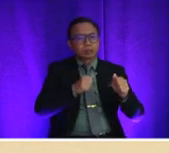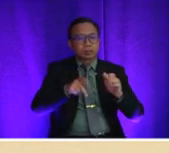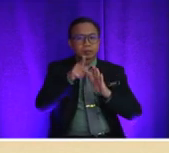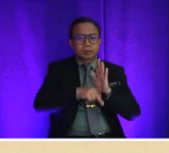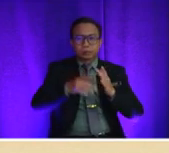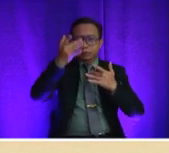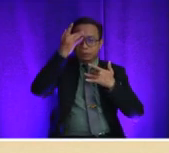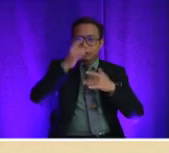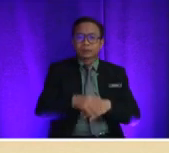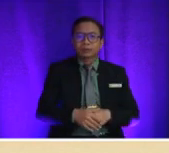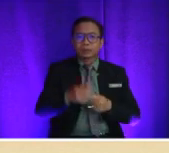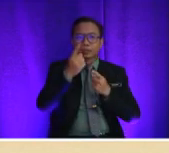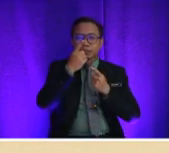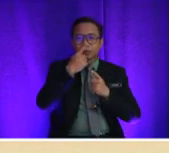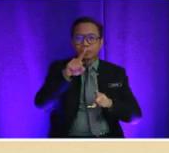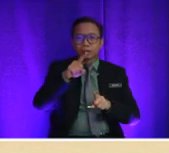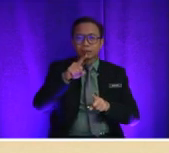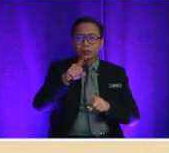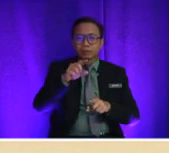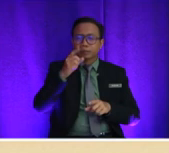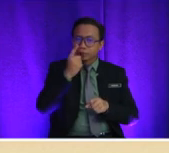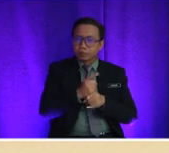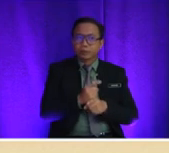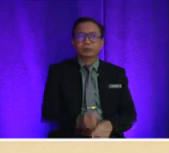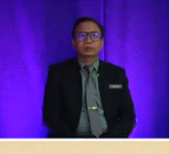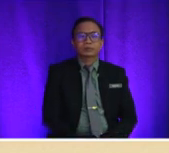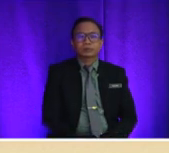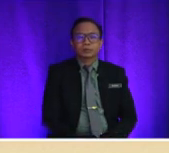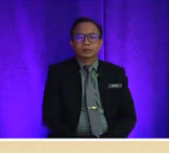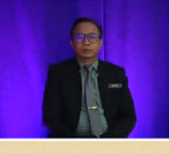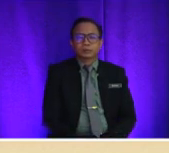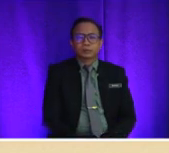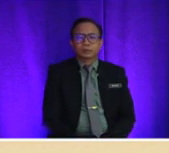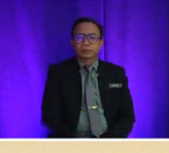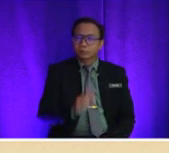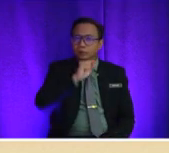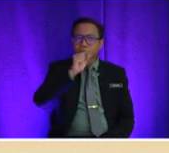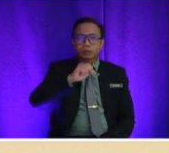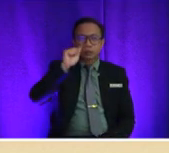adalah garam garam so kita ingat kita